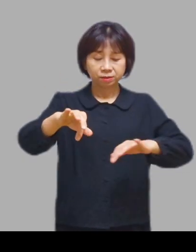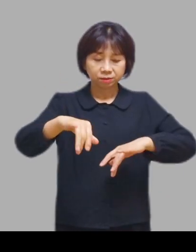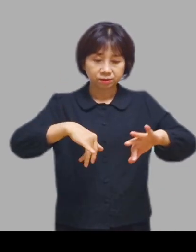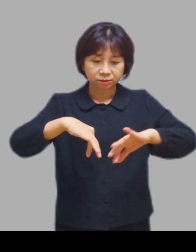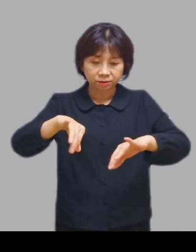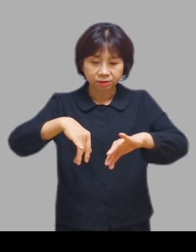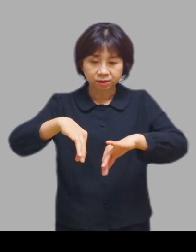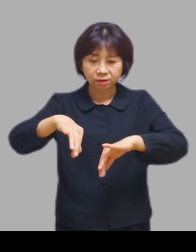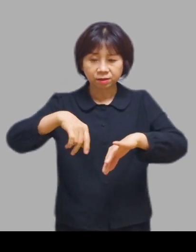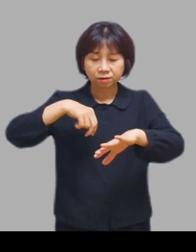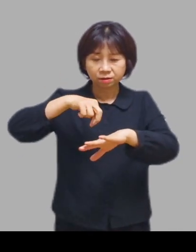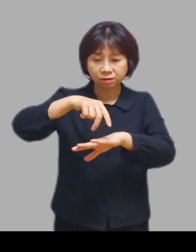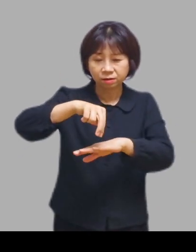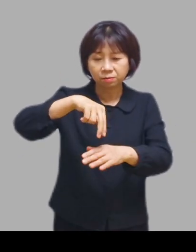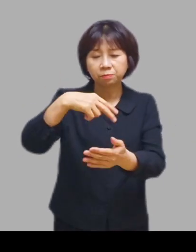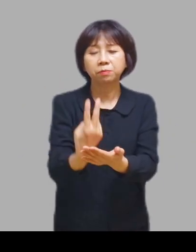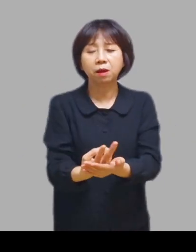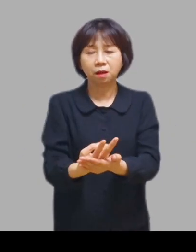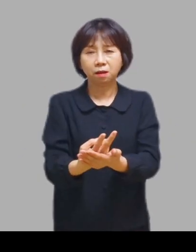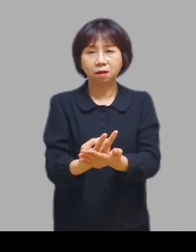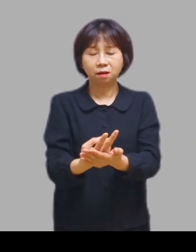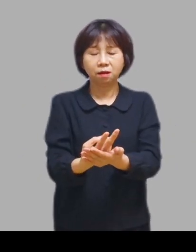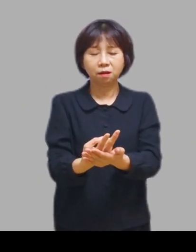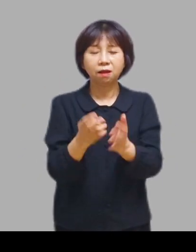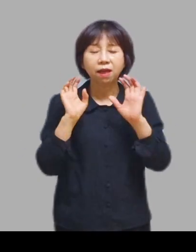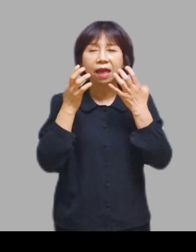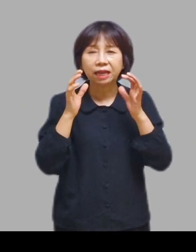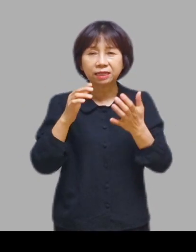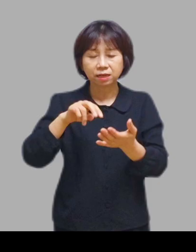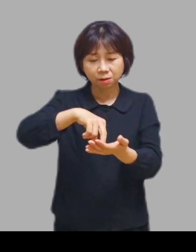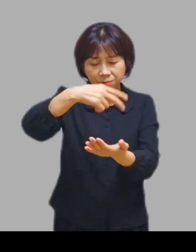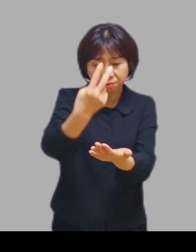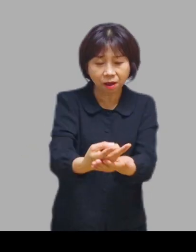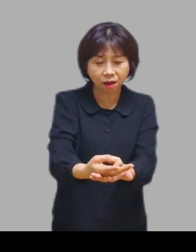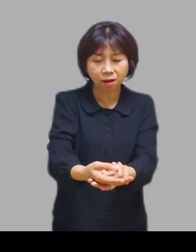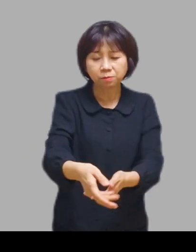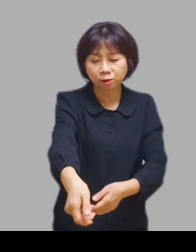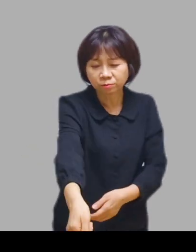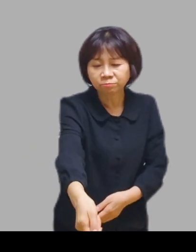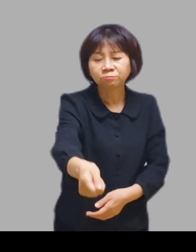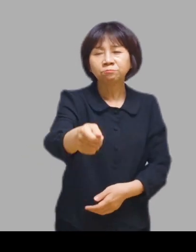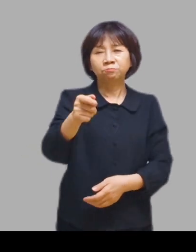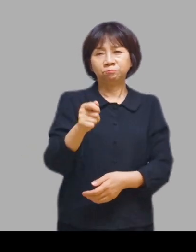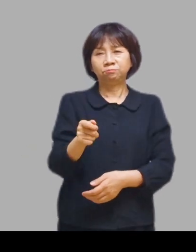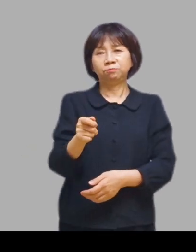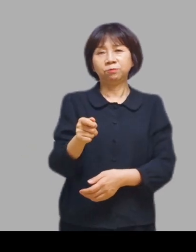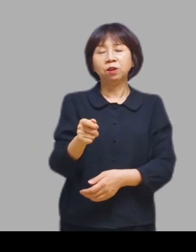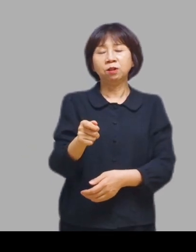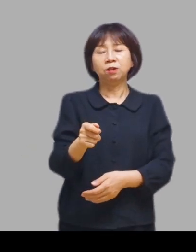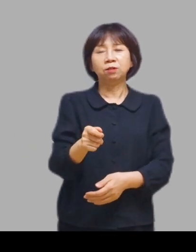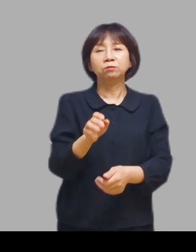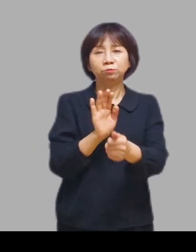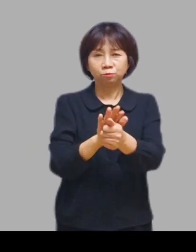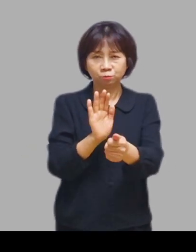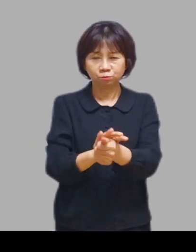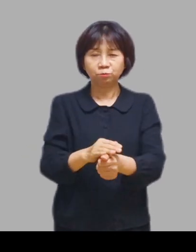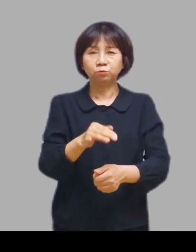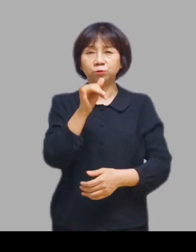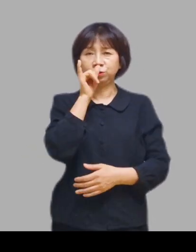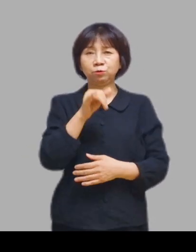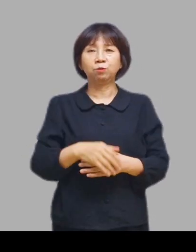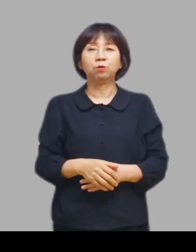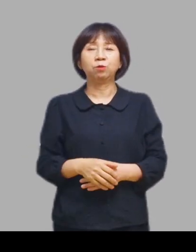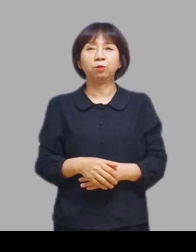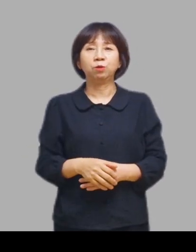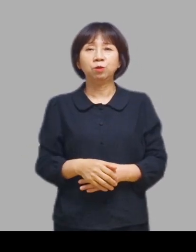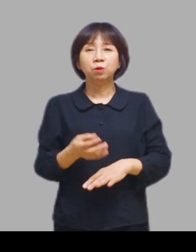넘어져 있는 아이를 일으켜 주시는 그런 우리 어른들의 장면들도 있는 것 같고요.